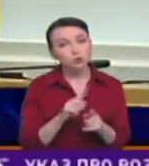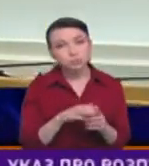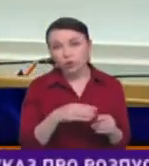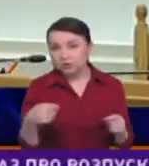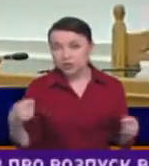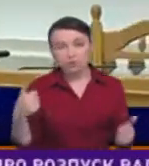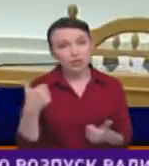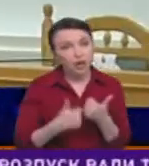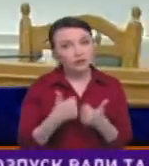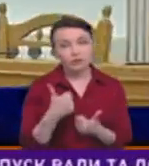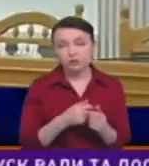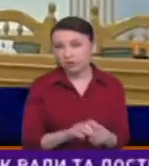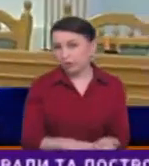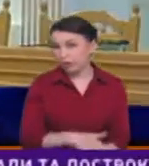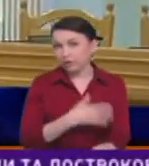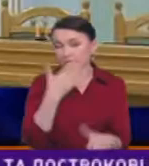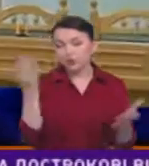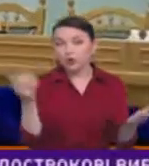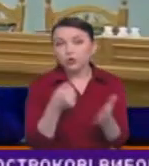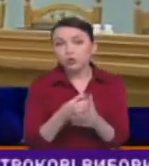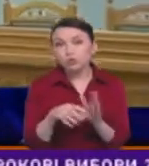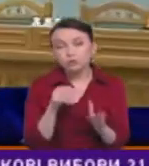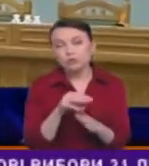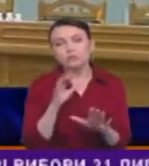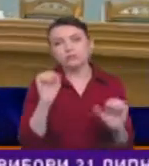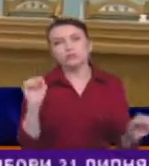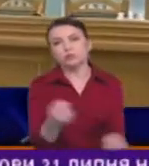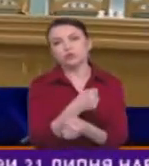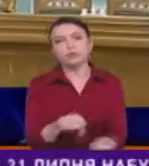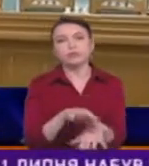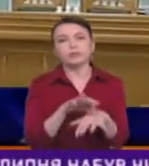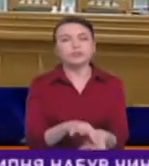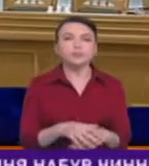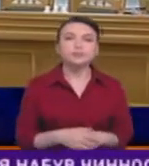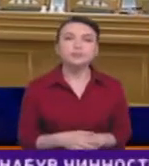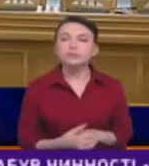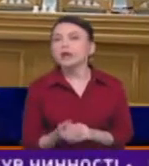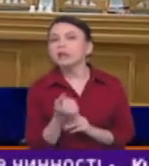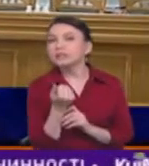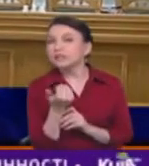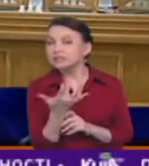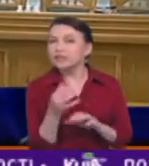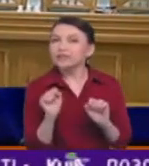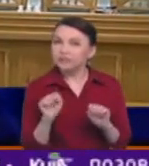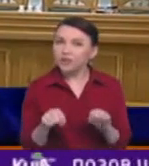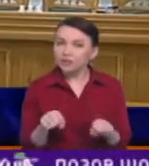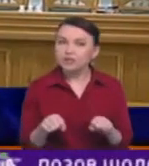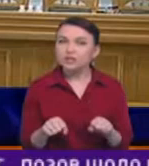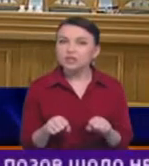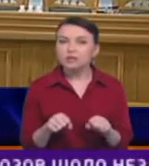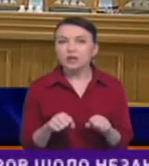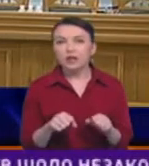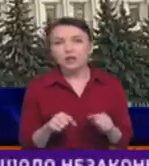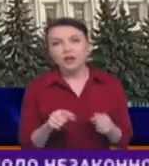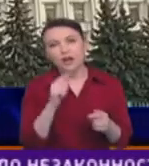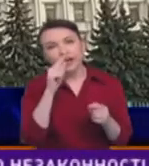по часу і провести його до виборів ну просто неможливо. Наскільки вирогідно на коліні будемо писати,